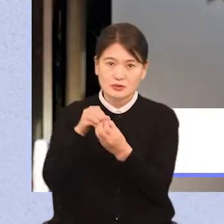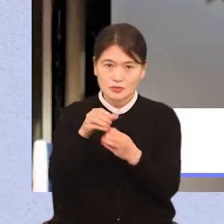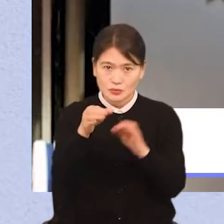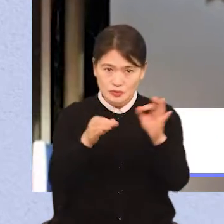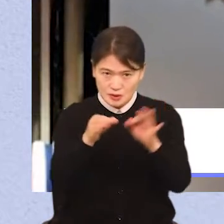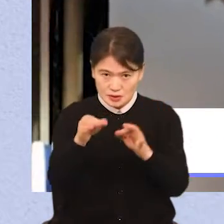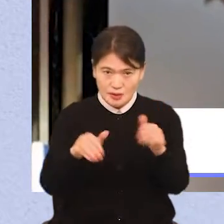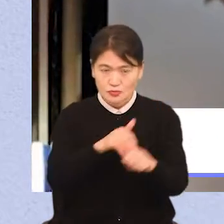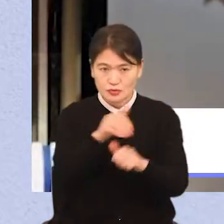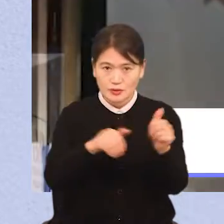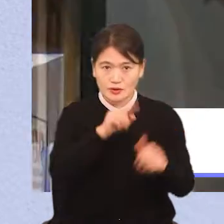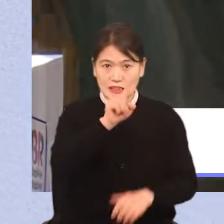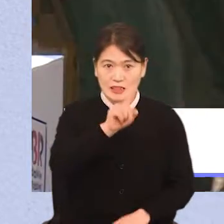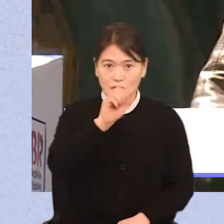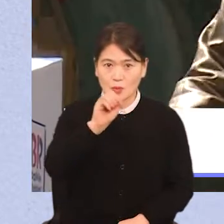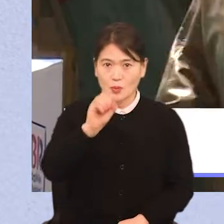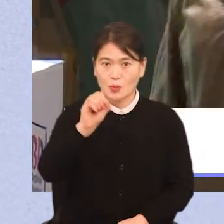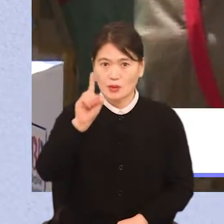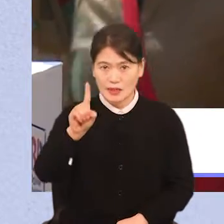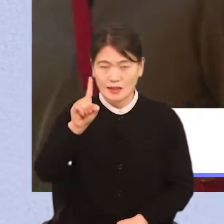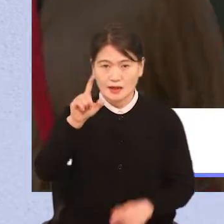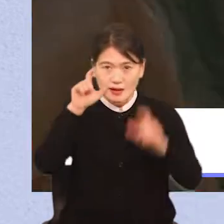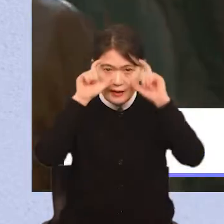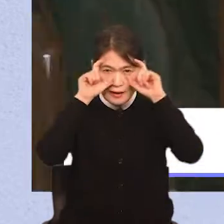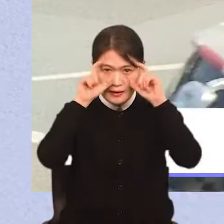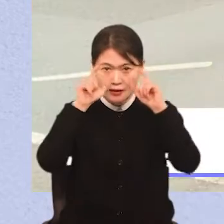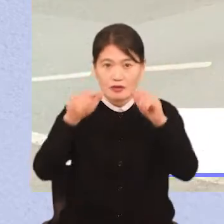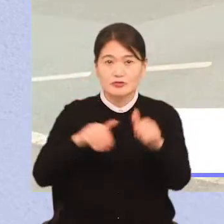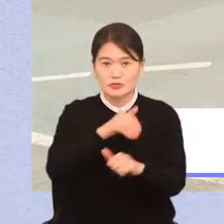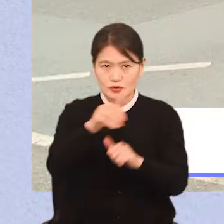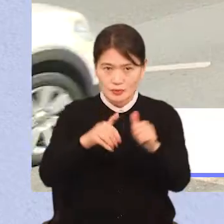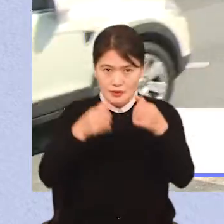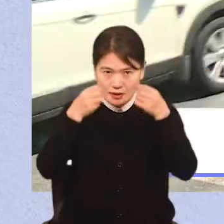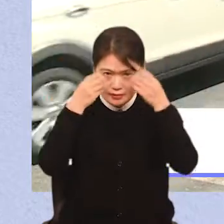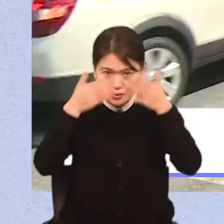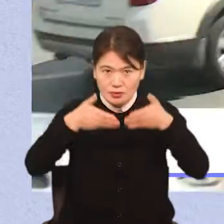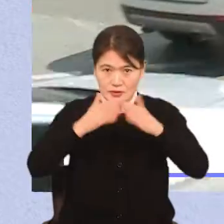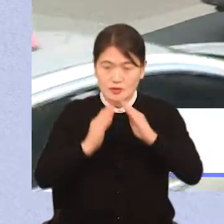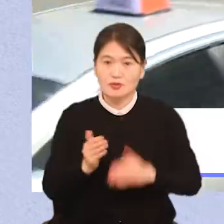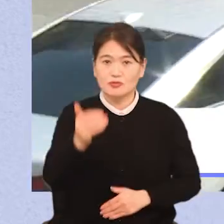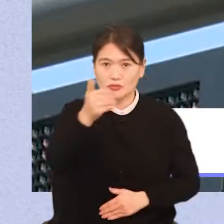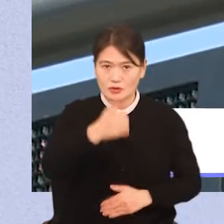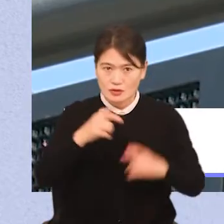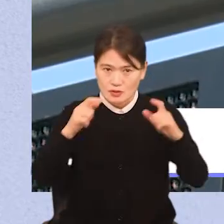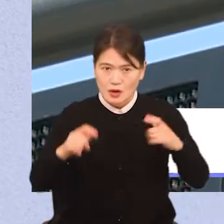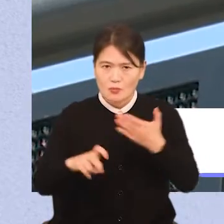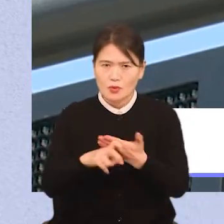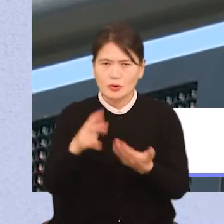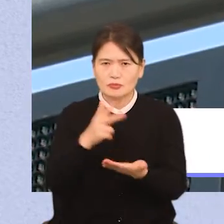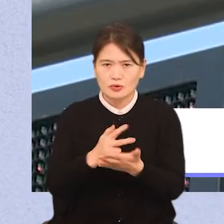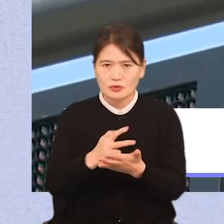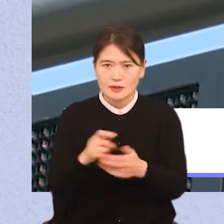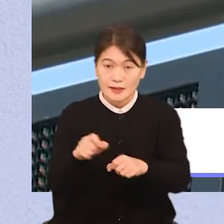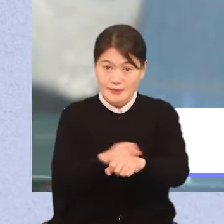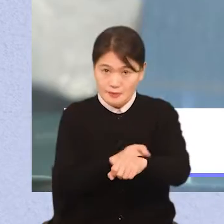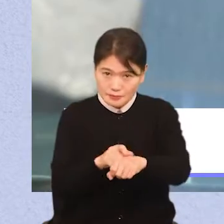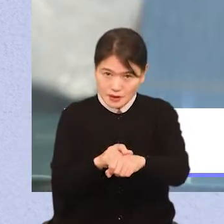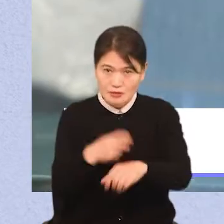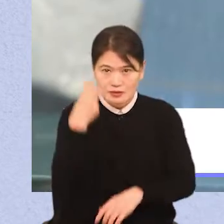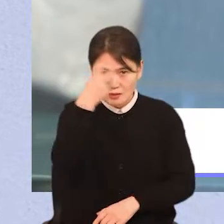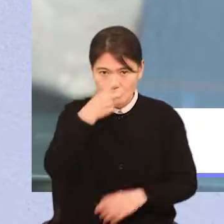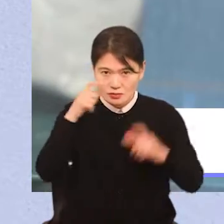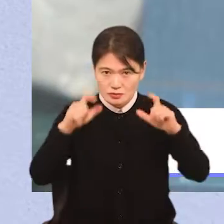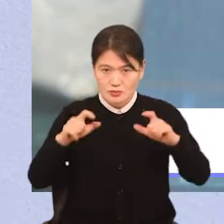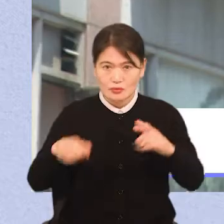광명시가 광명 전통시장 인근 1001 안경점 주변에 새로 설치된 유턴 지역을 불법 주정차 특별 단속